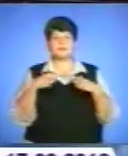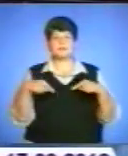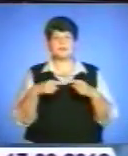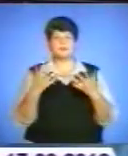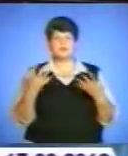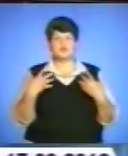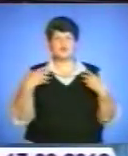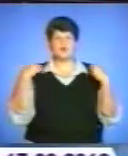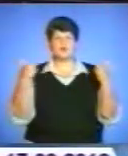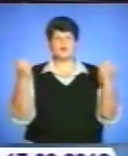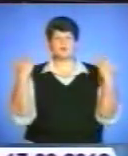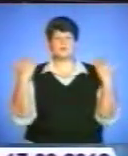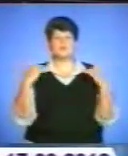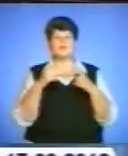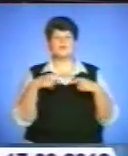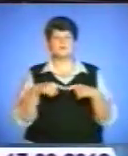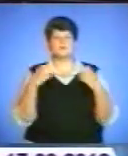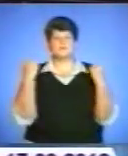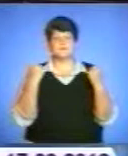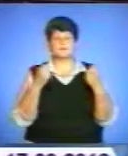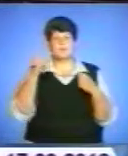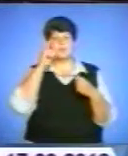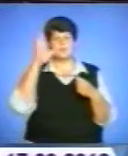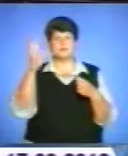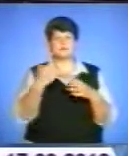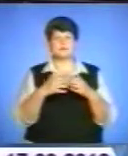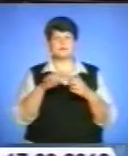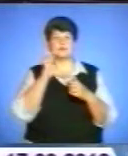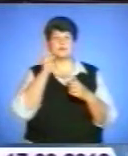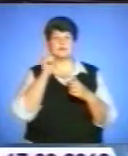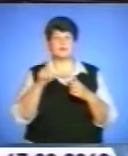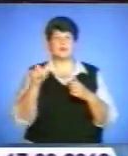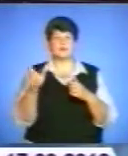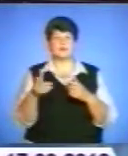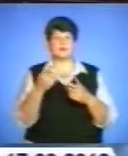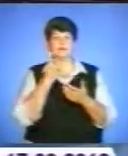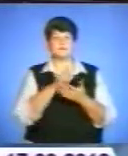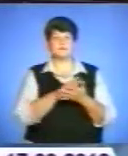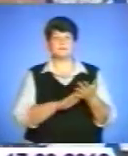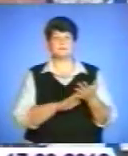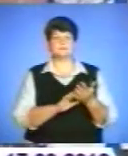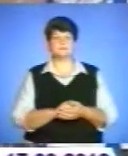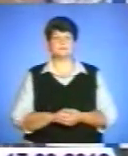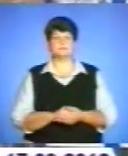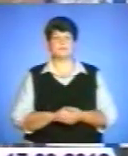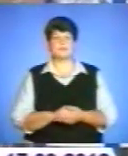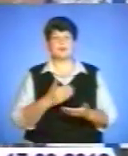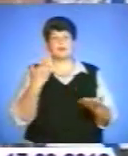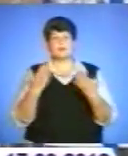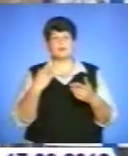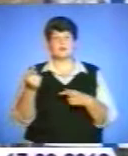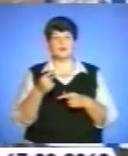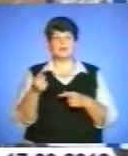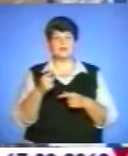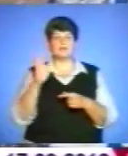дозвілля. Які види спорту популярні сьогодні серед молоді і чи затратне це заняття – дивіться далі. Якось тернополянин